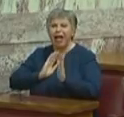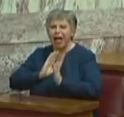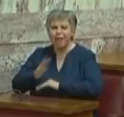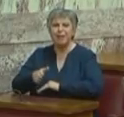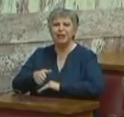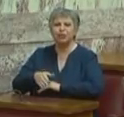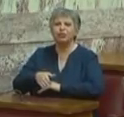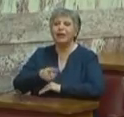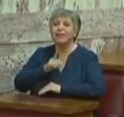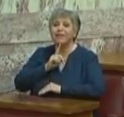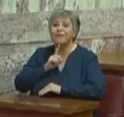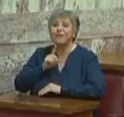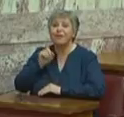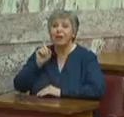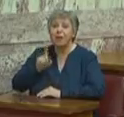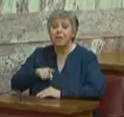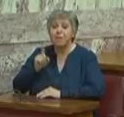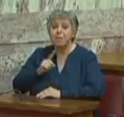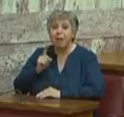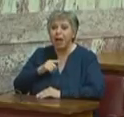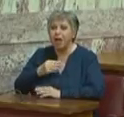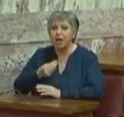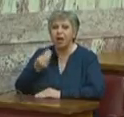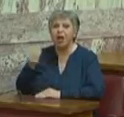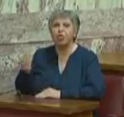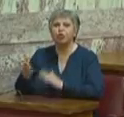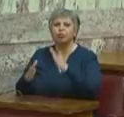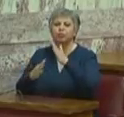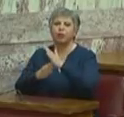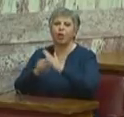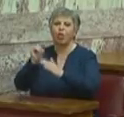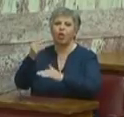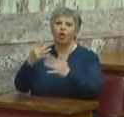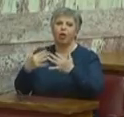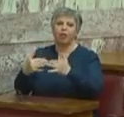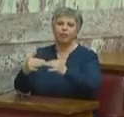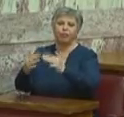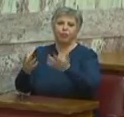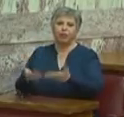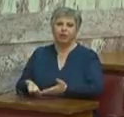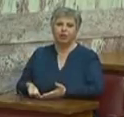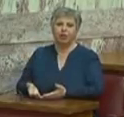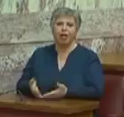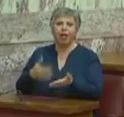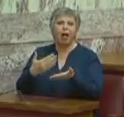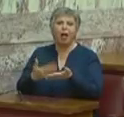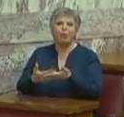ίδια ημέρα στον πρόεδρο της Βουλής. Από πού προκύπτουν αυτά? Μα από τα έγγραφα.